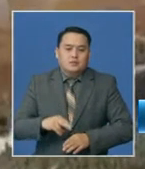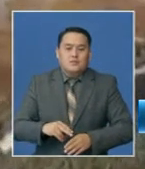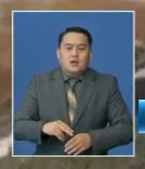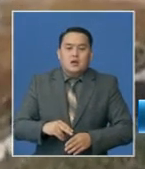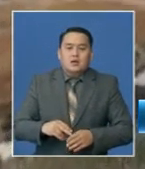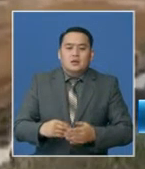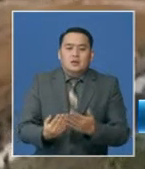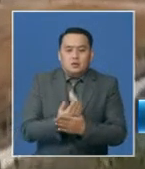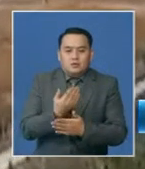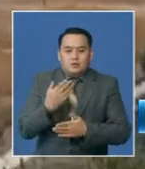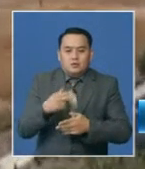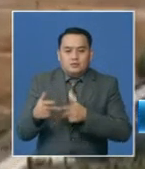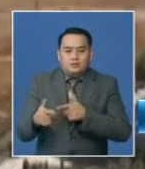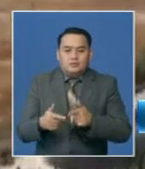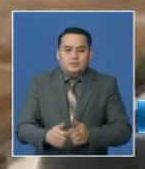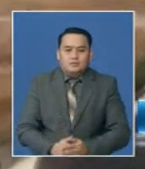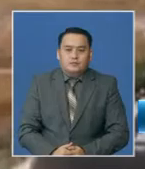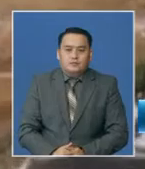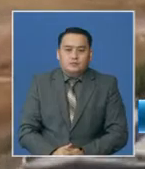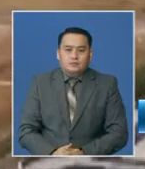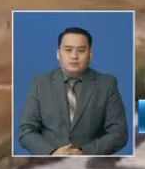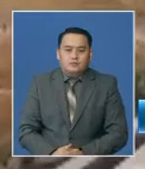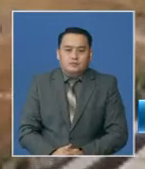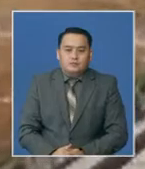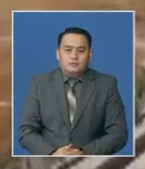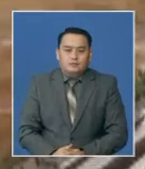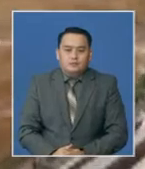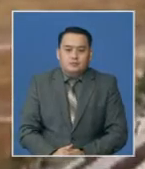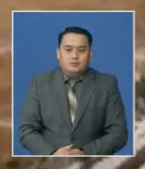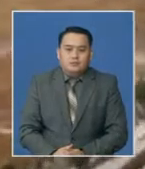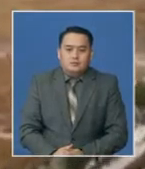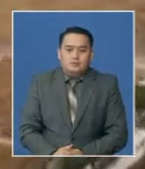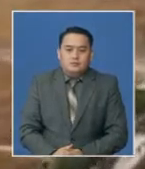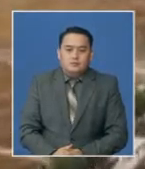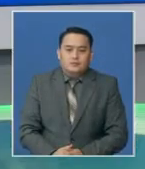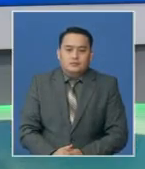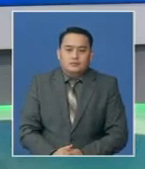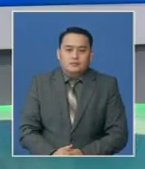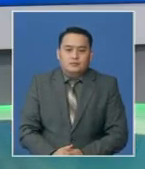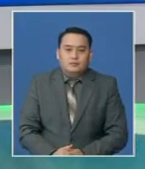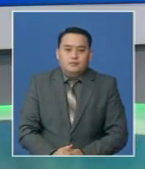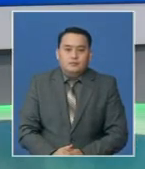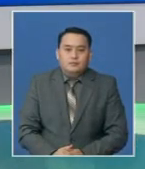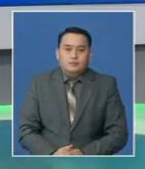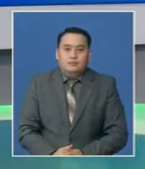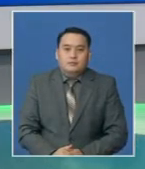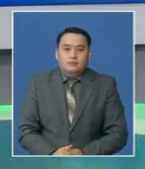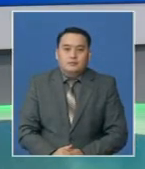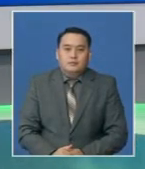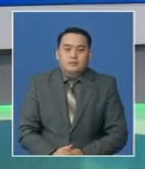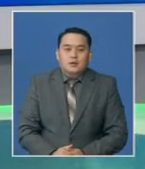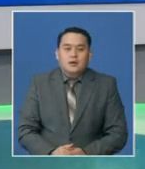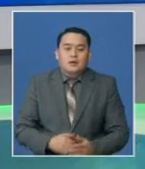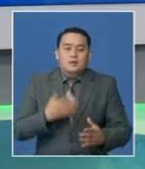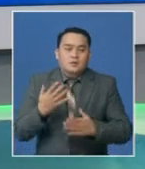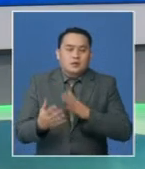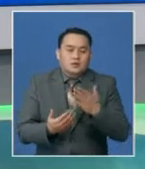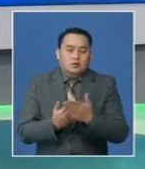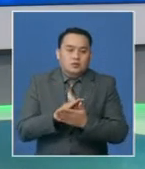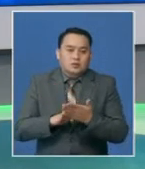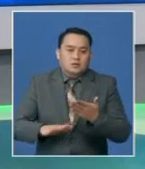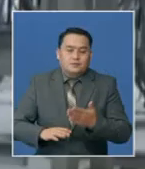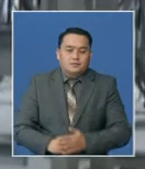словам генерального секретаря Тюрксоя, в этом году все культурные события организации прошли под эгидой празднования